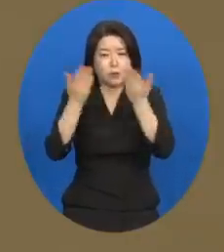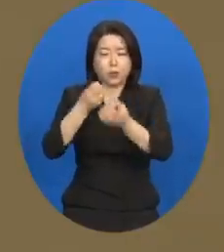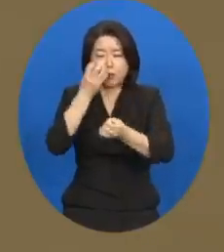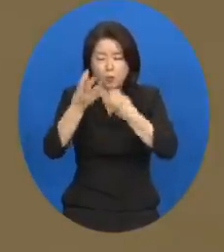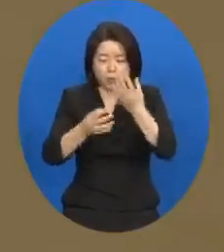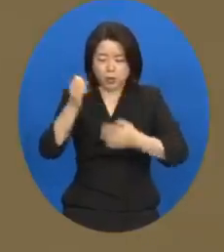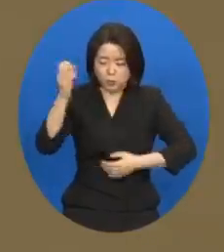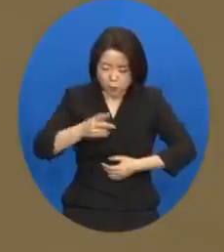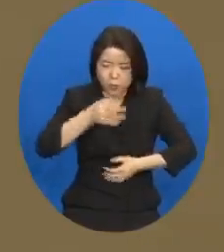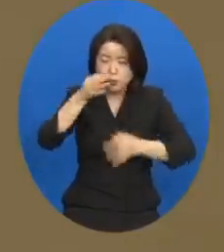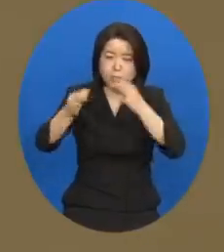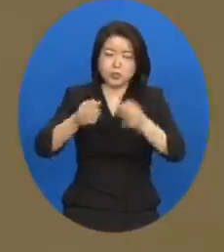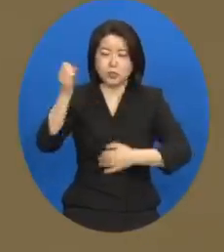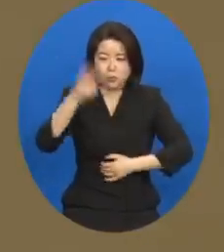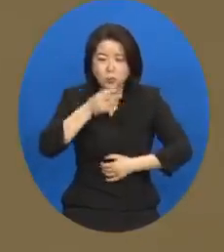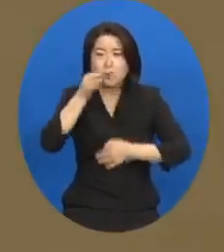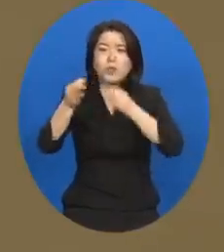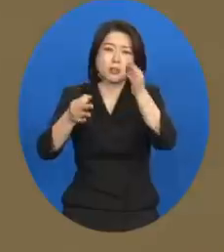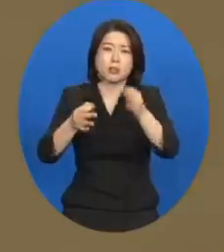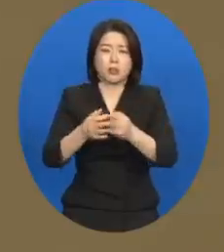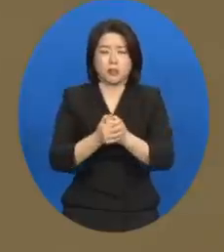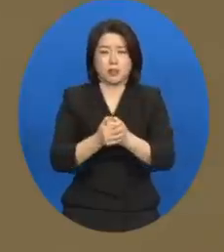외치고 또 외쳤습니다.